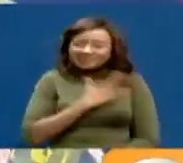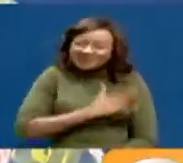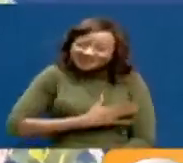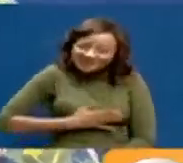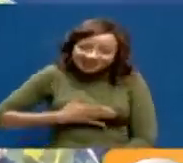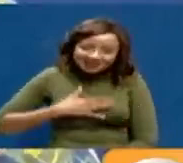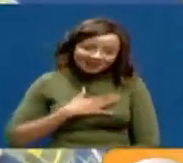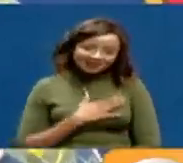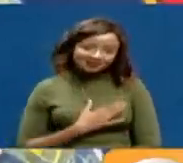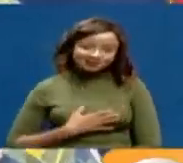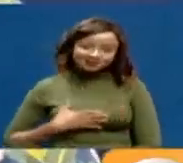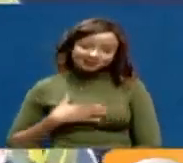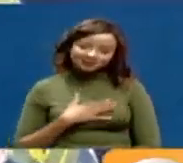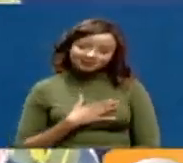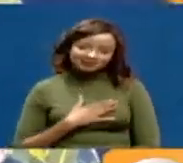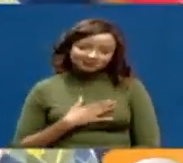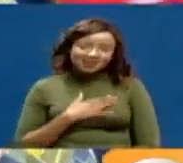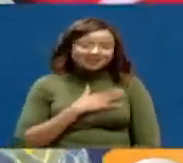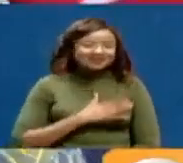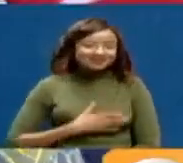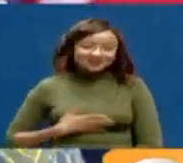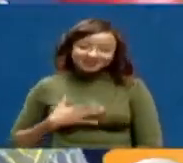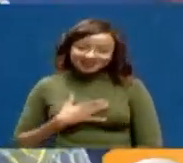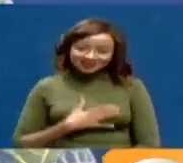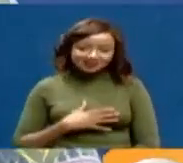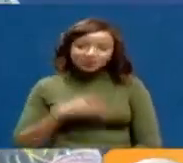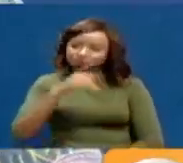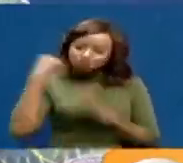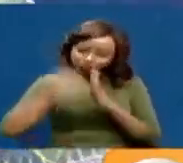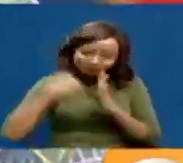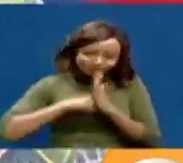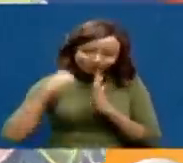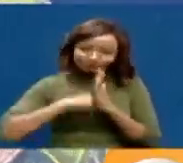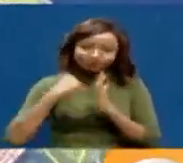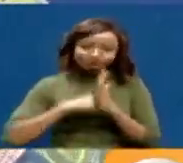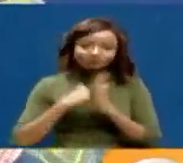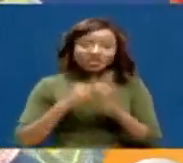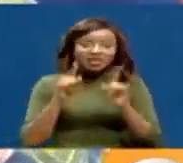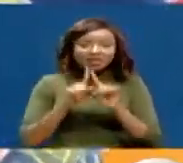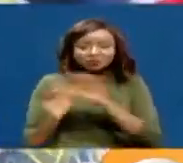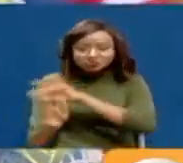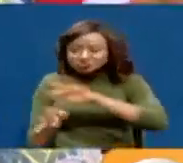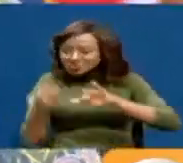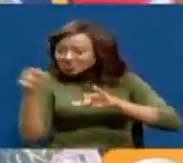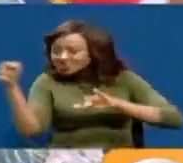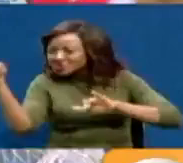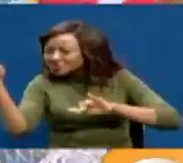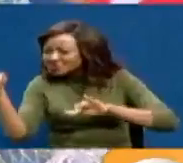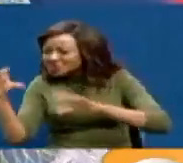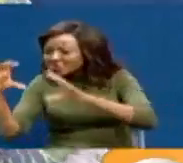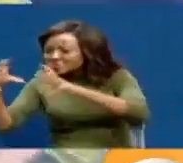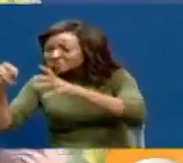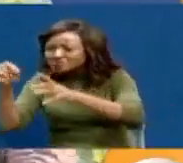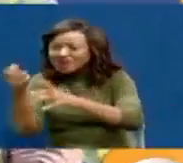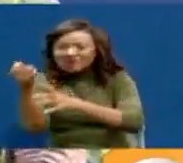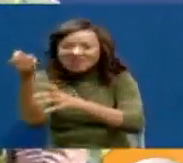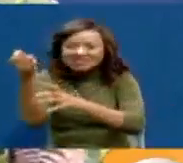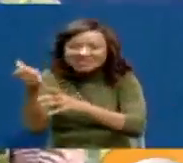tafadhali shika doria pahali ulipo. Na kwa wale wachache